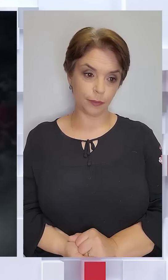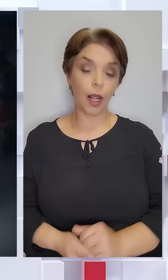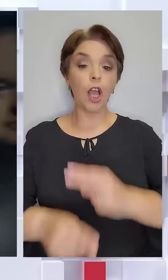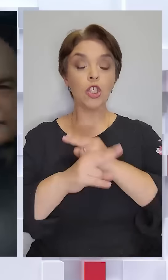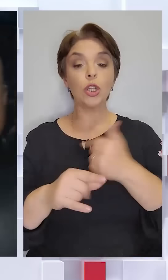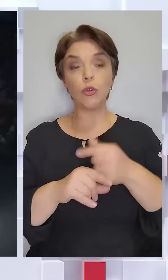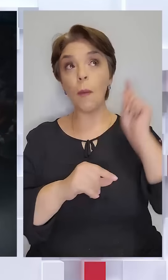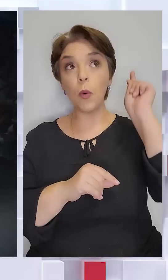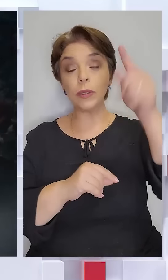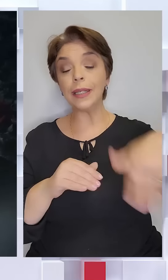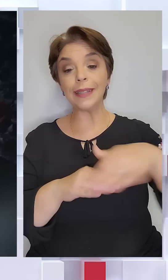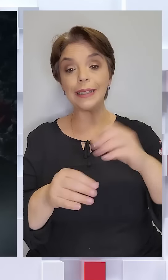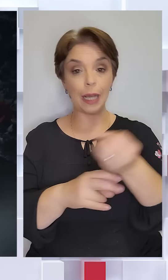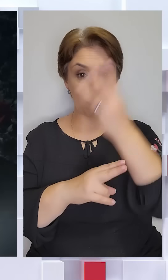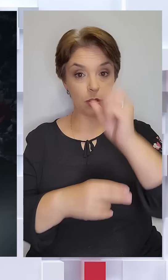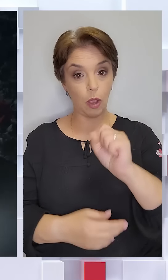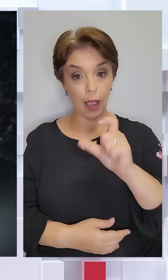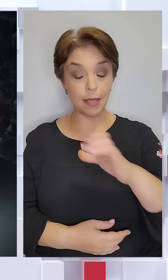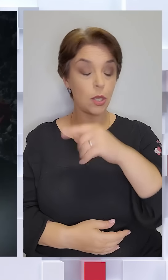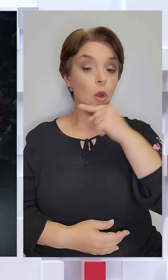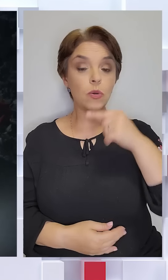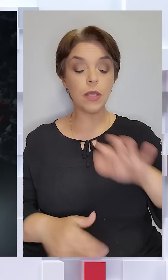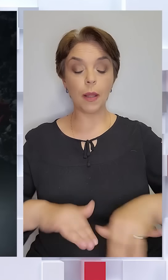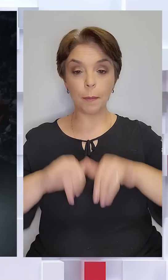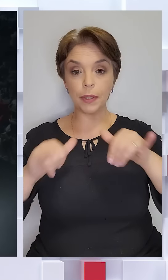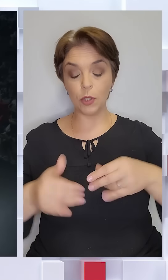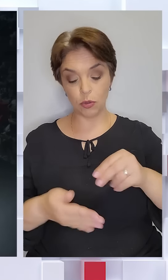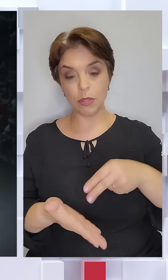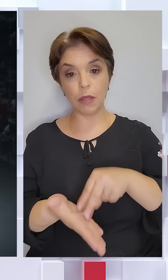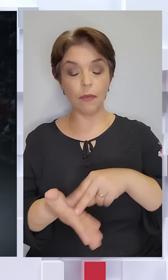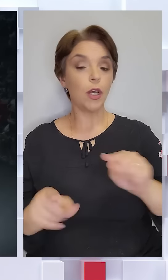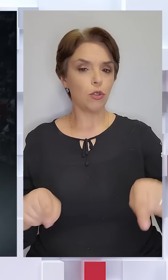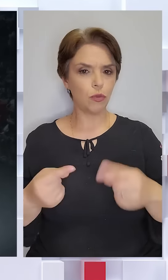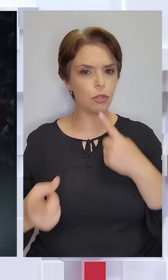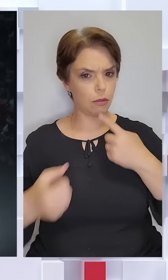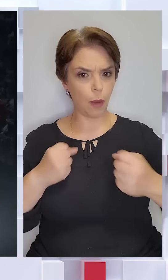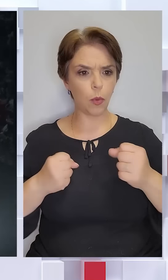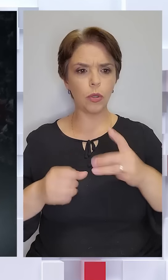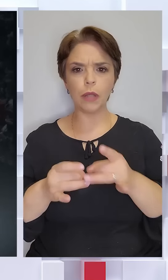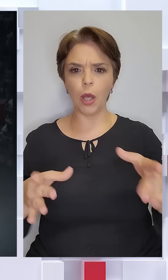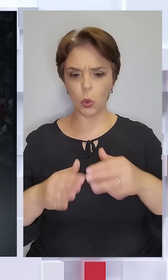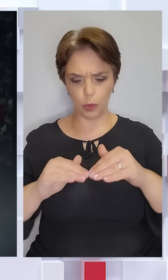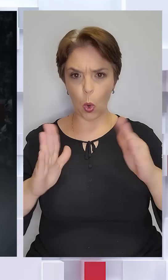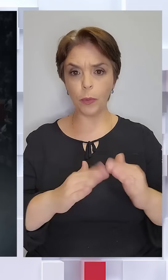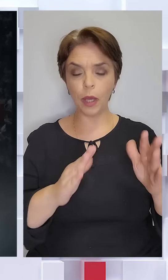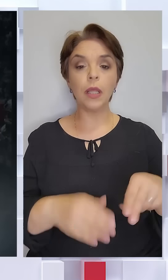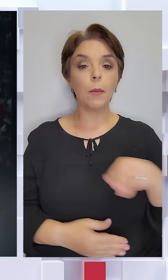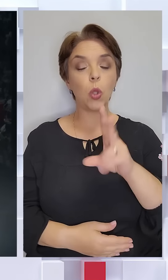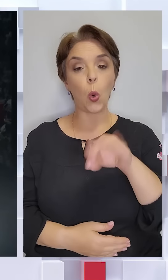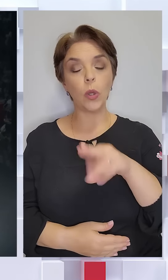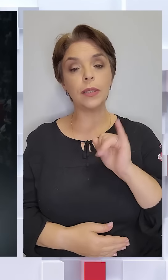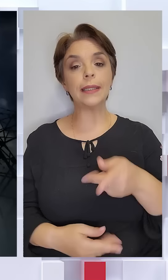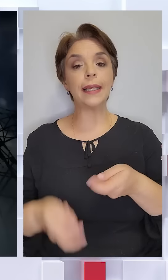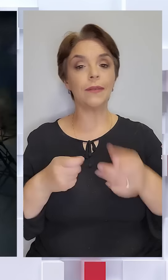Шахет знов пролетів над Хмельницькою АЕС. Росіяни підвищують ставки, створюючи напругу на атомних об'єктах. Петро Котін